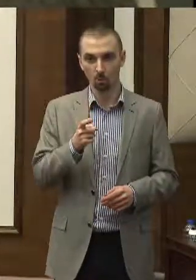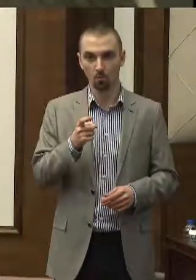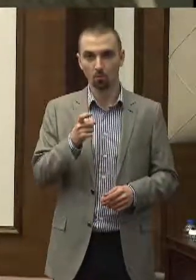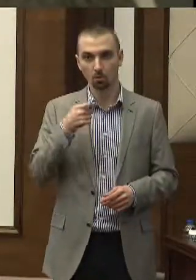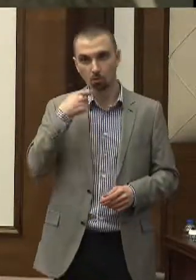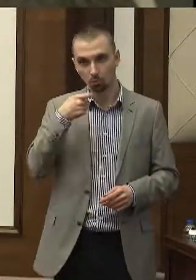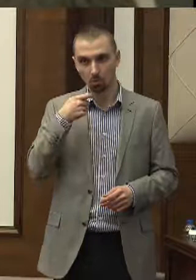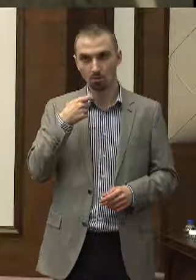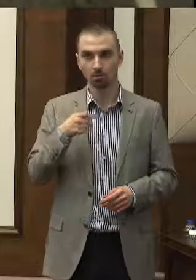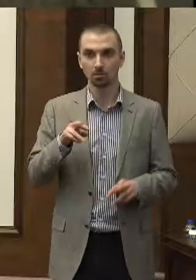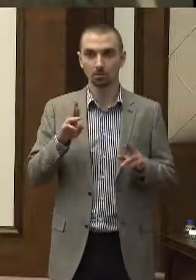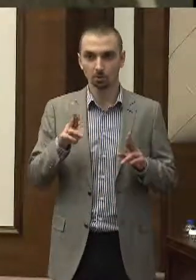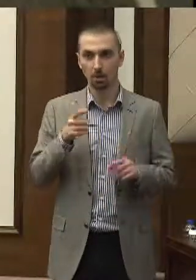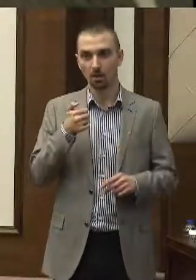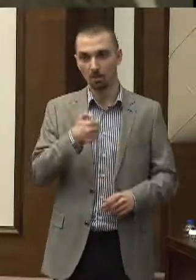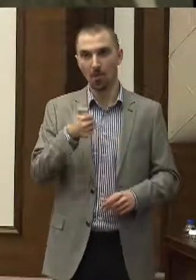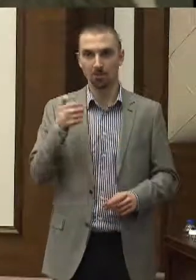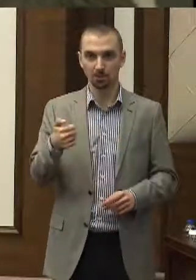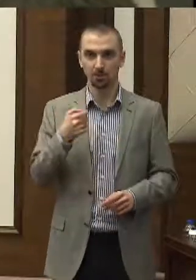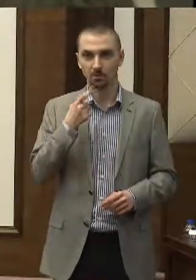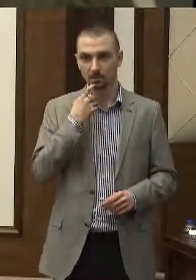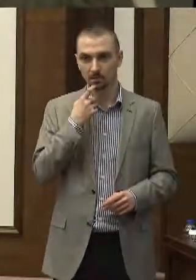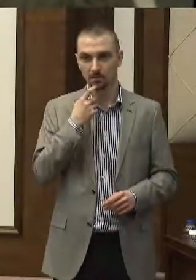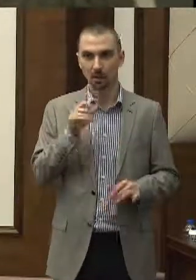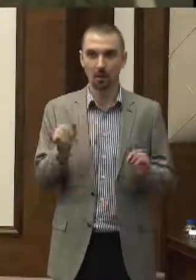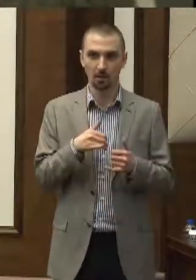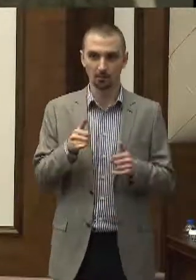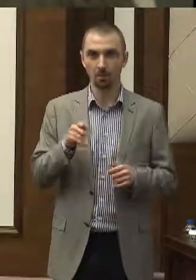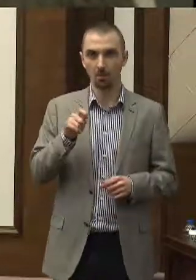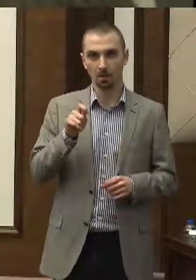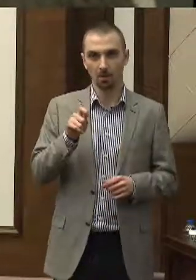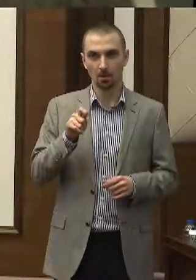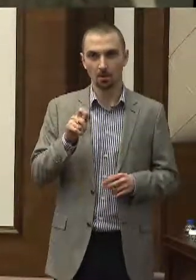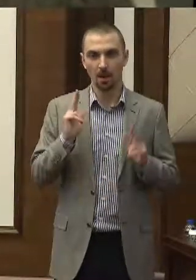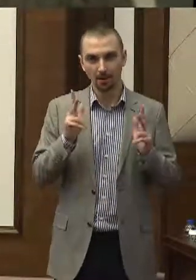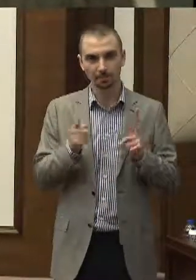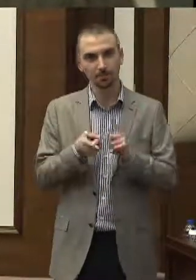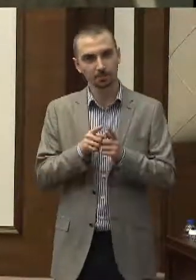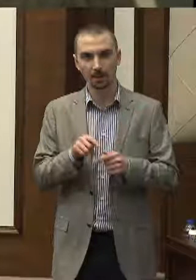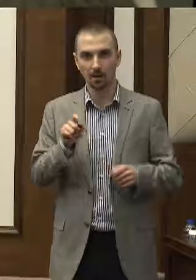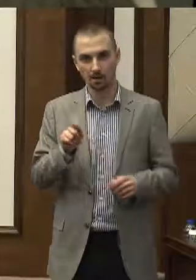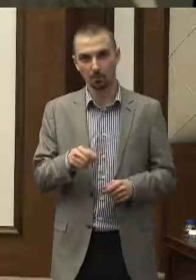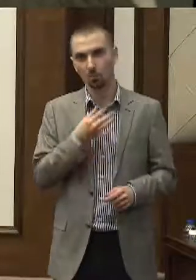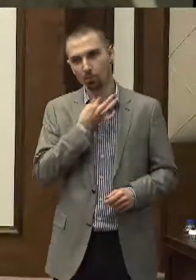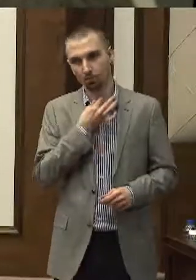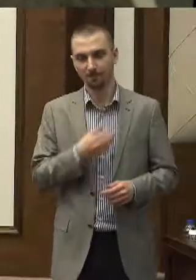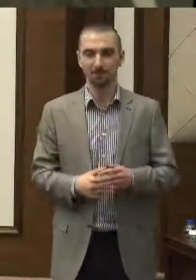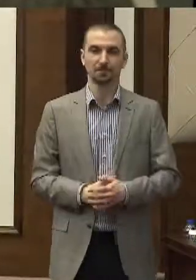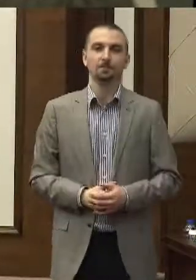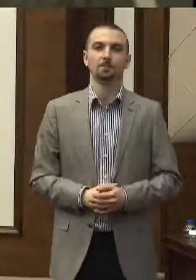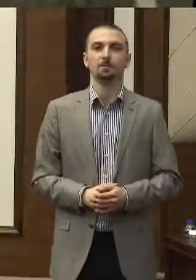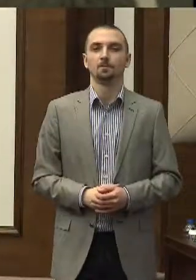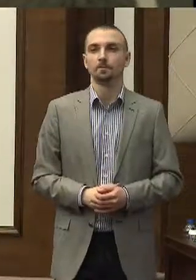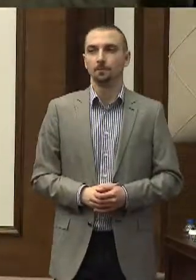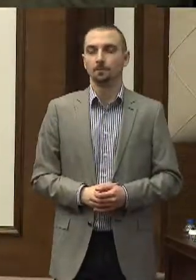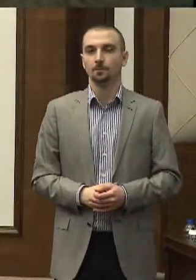19 Şubat'ta inşallah 61 yılıncı etkinliğini kutlamak için etkinlik düzenlemesini rica ediyorum. Teşekkür ediyorum.